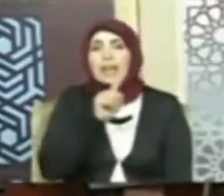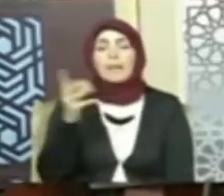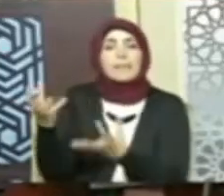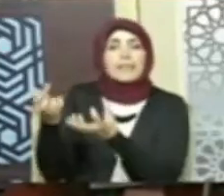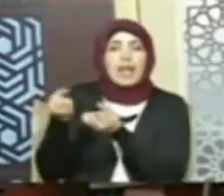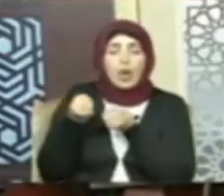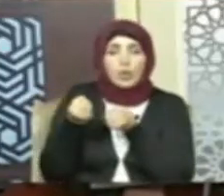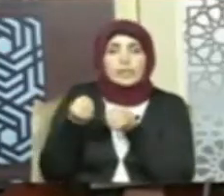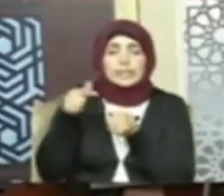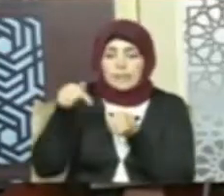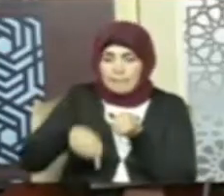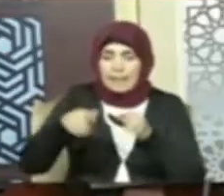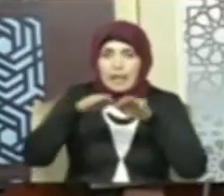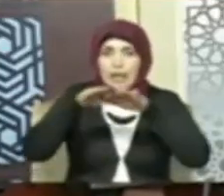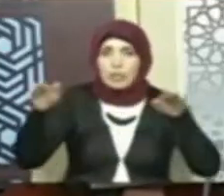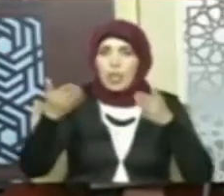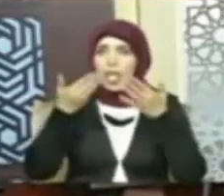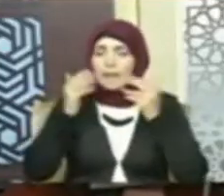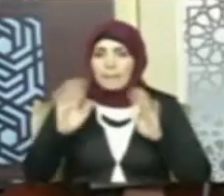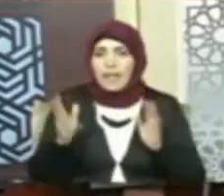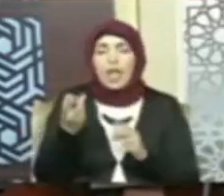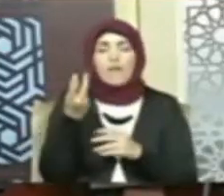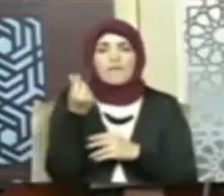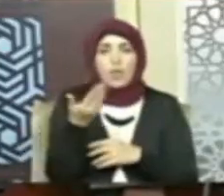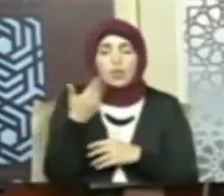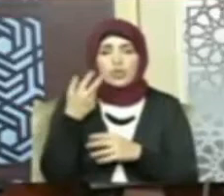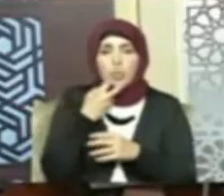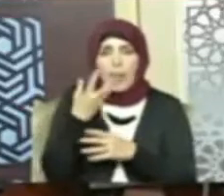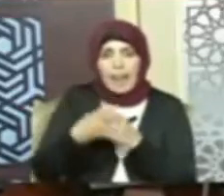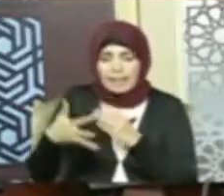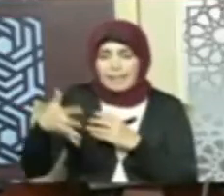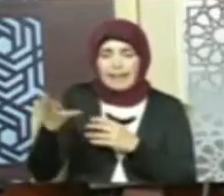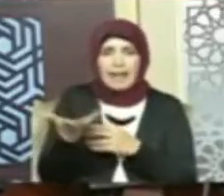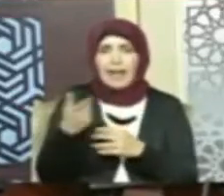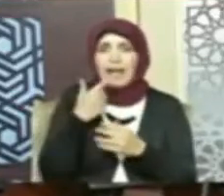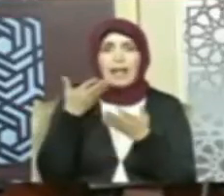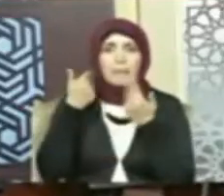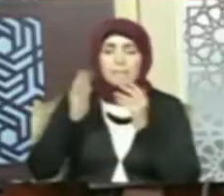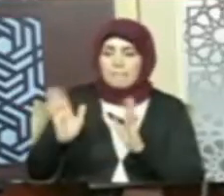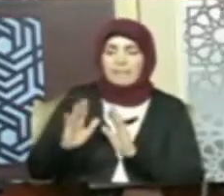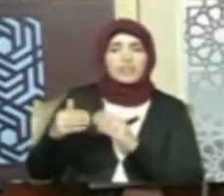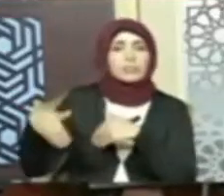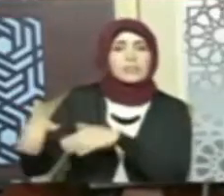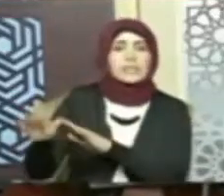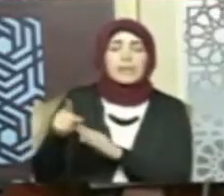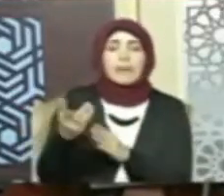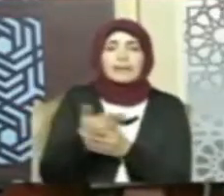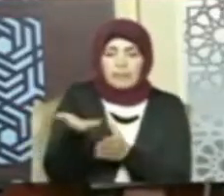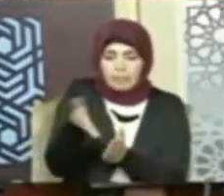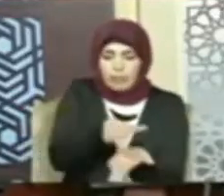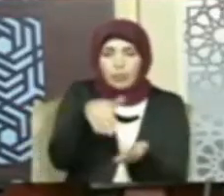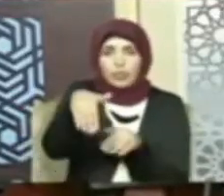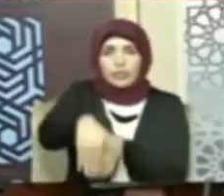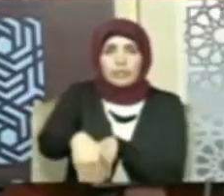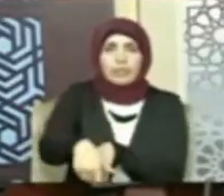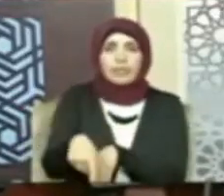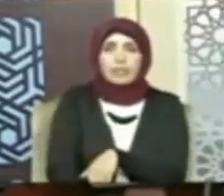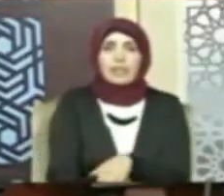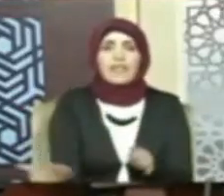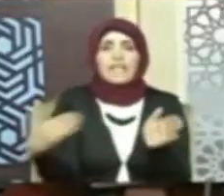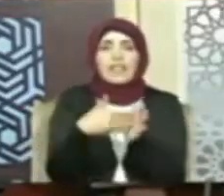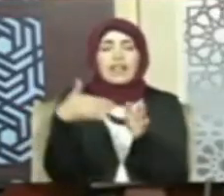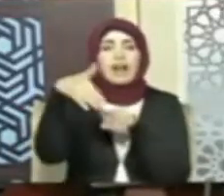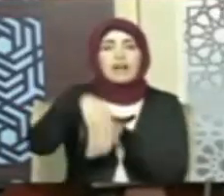حتى الكفن الذي تأخذه معك لن يبقى معك، لأن الله يقول